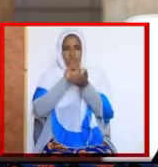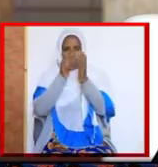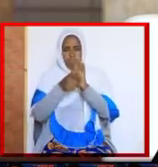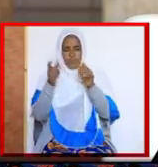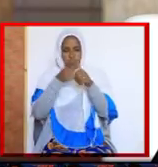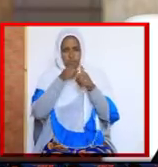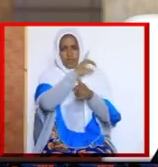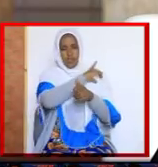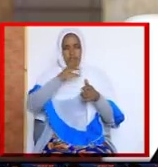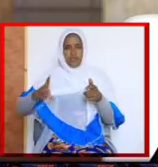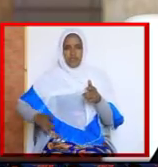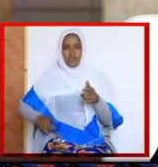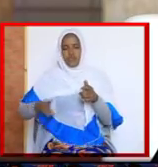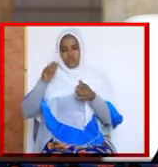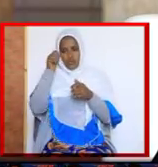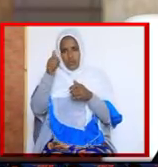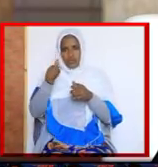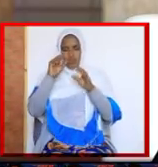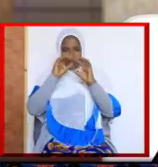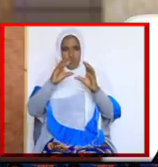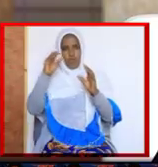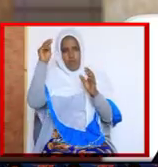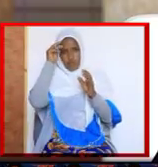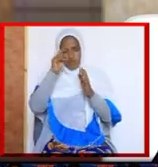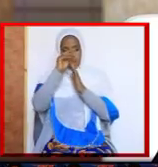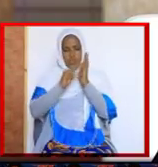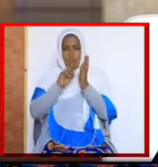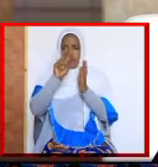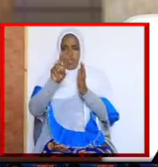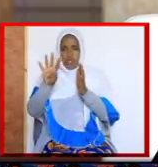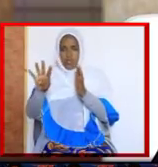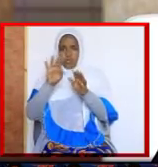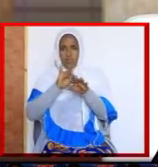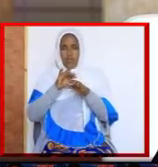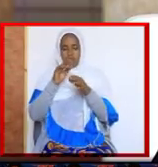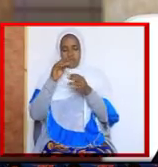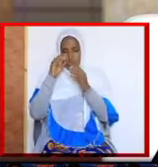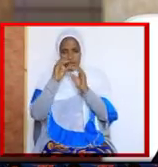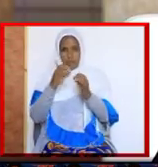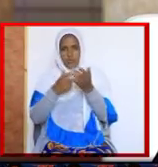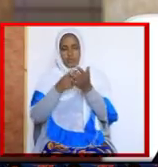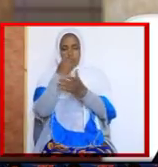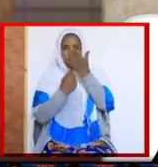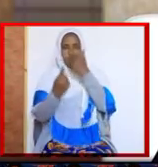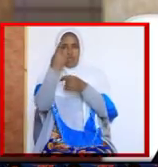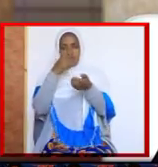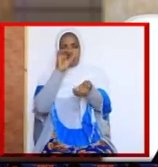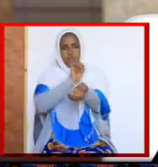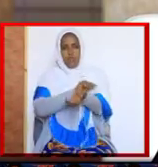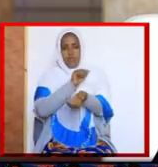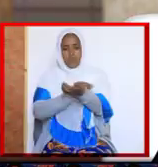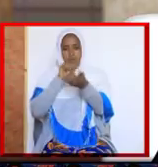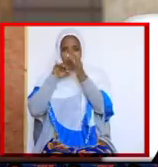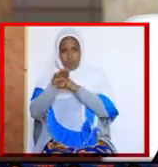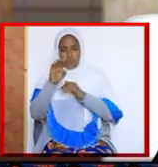ያስተማረው። ማቴዎስ 4 23 ላይ እንደምናገኘው አጋዕዝተ ዓለም ስላሴም በሃይመት አብርሃም ገብተው የዛሬ ዓመት እመለሳለሁ ወደ